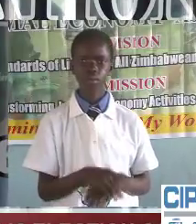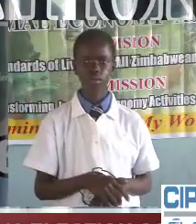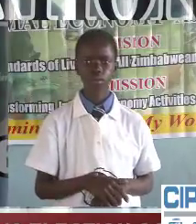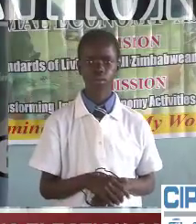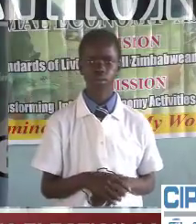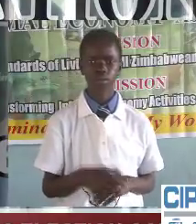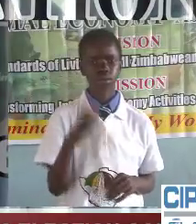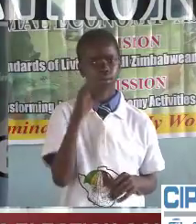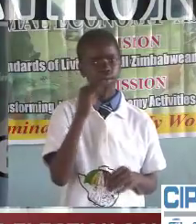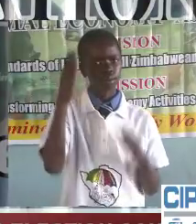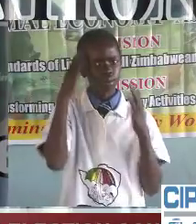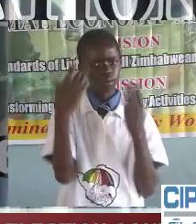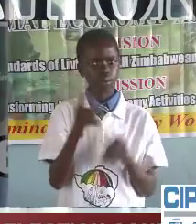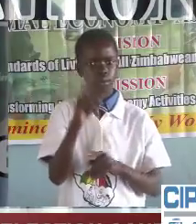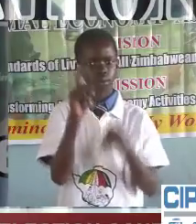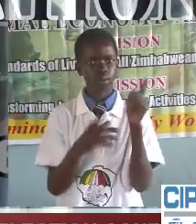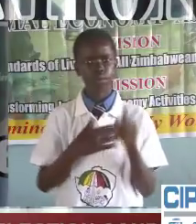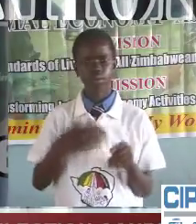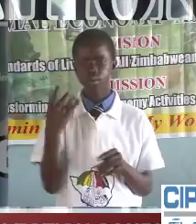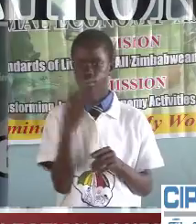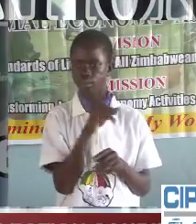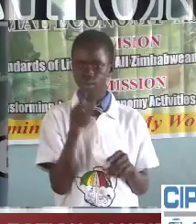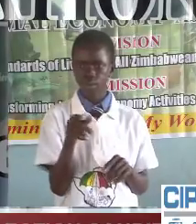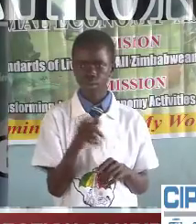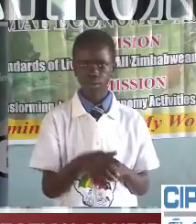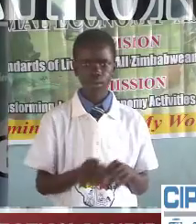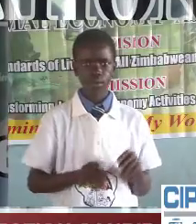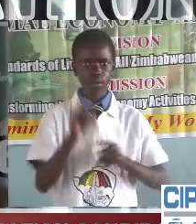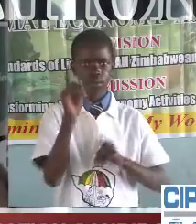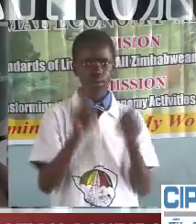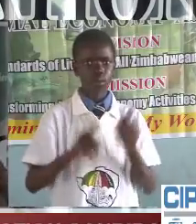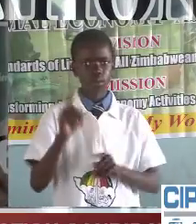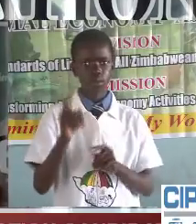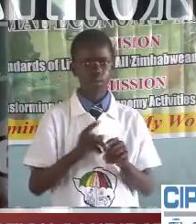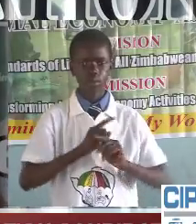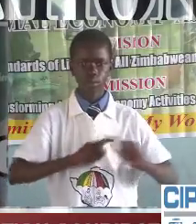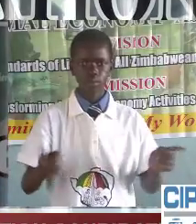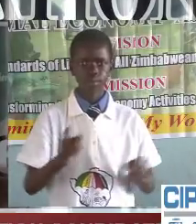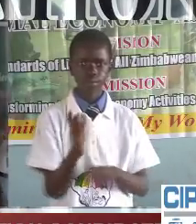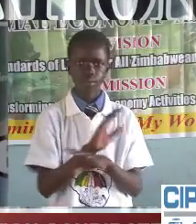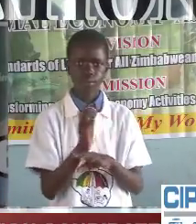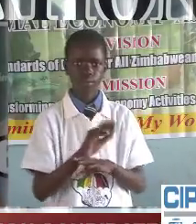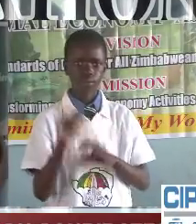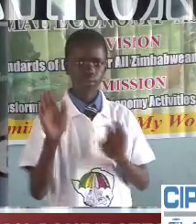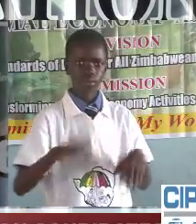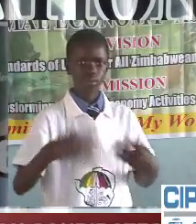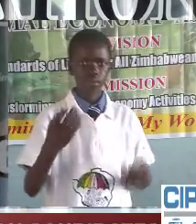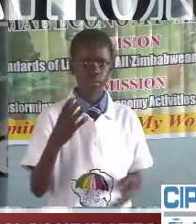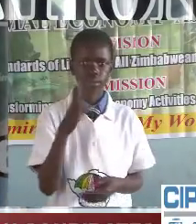Ndofunga handizivi zvangu kana tichaita find out kuti vari kubhadhara